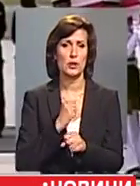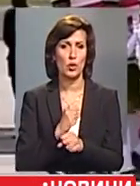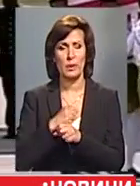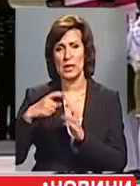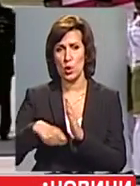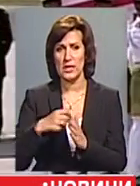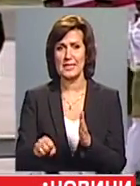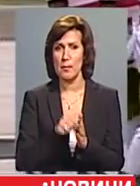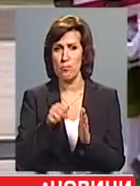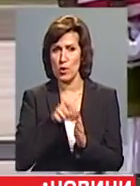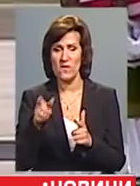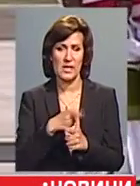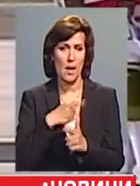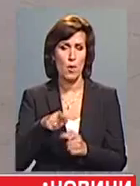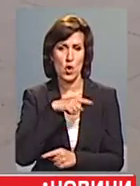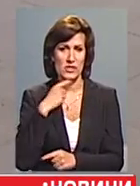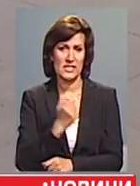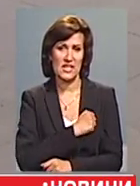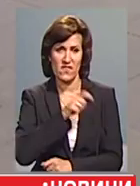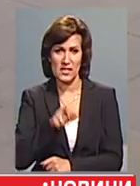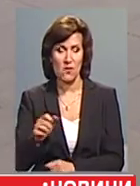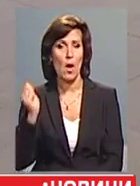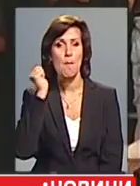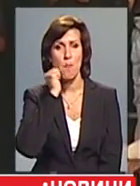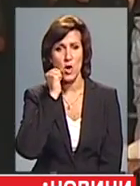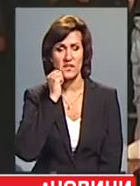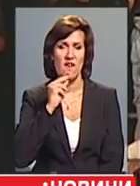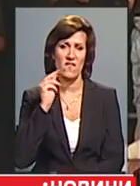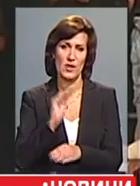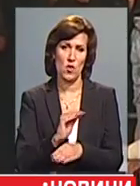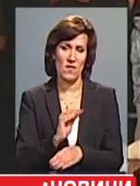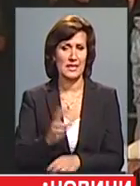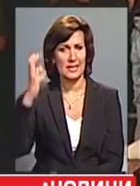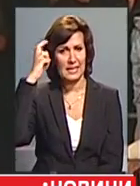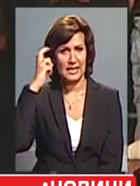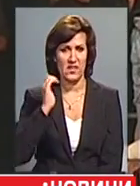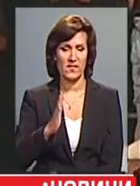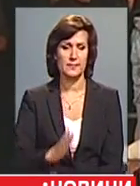донецькі бойовики або російські військові. Москва винуватить Київ.